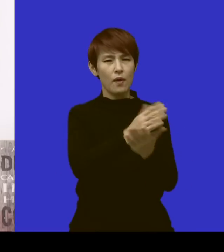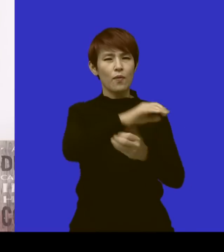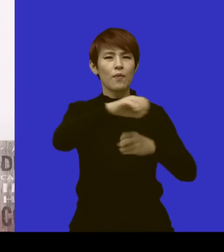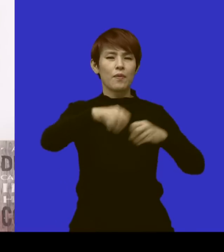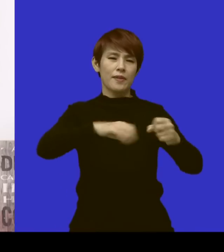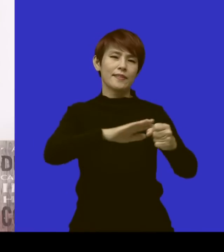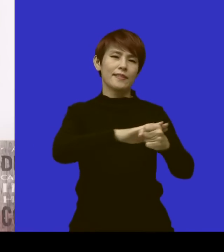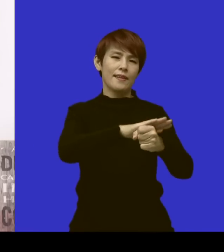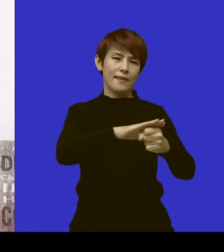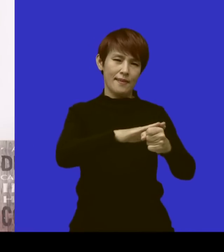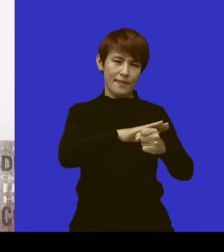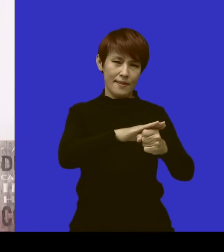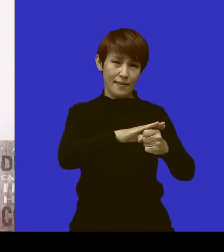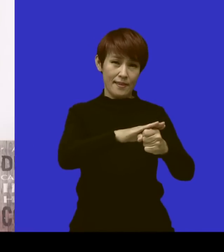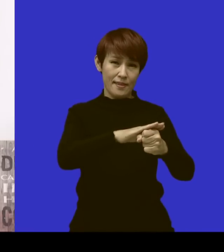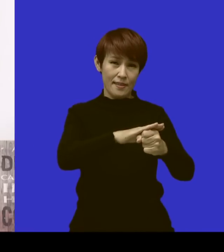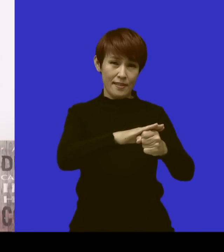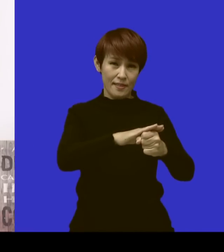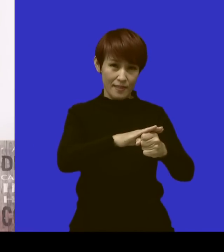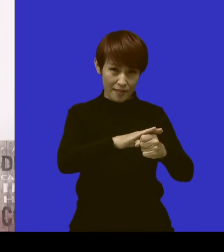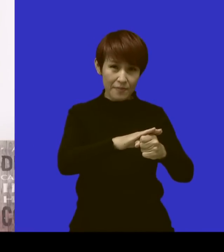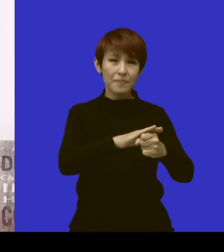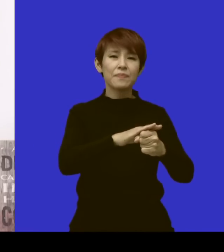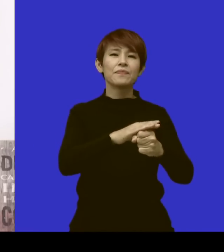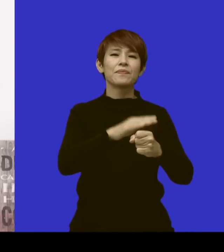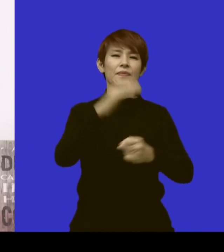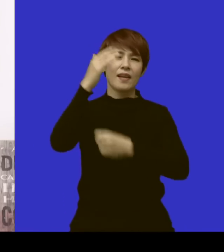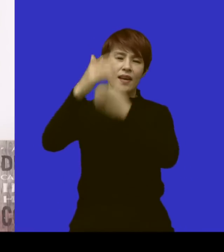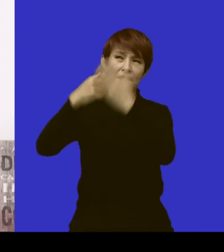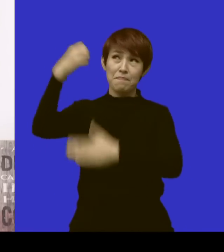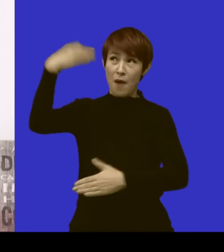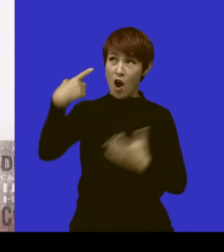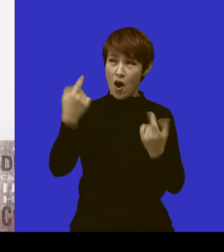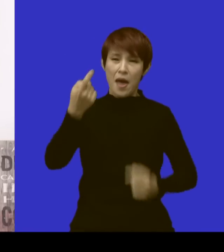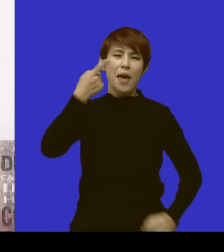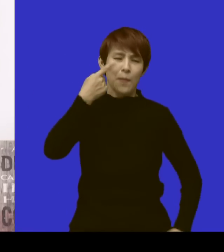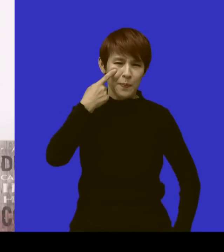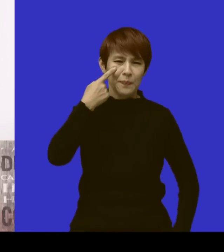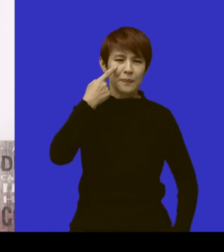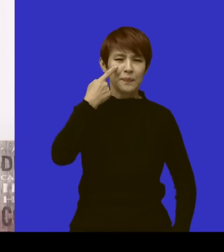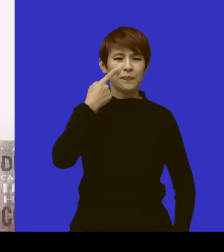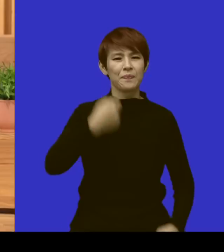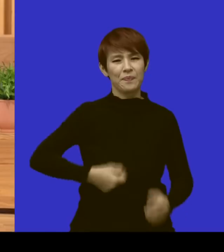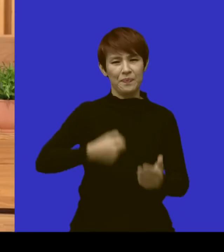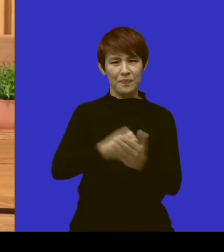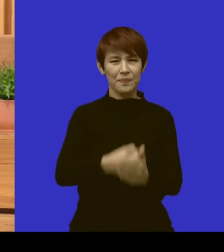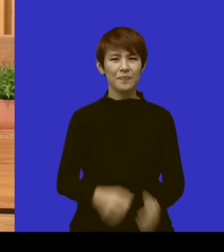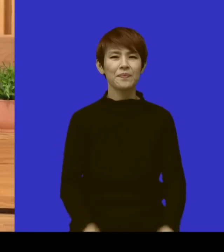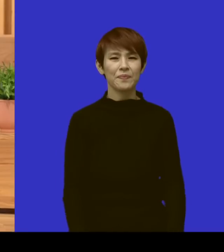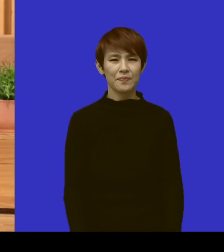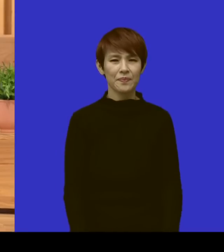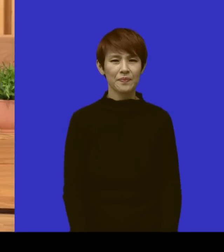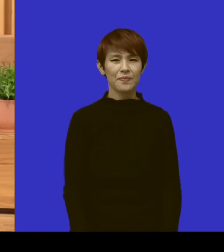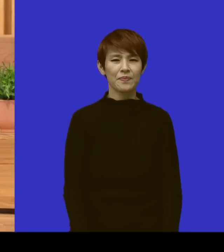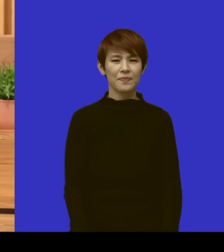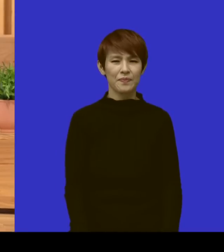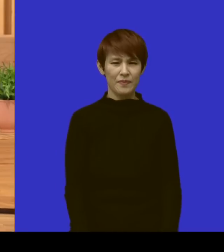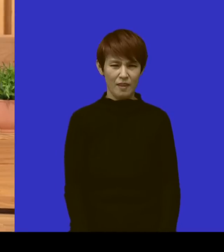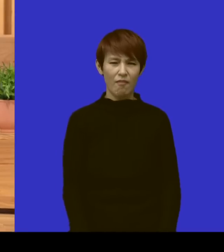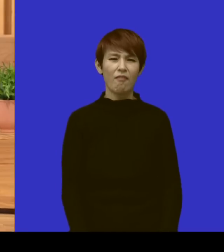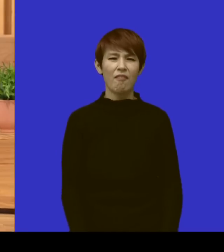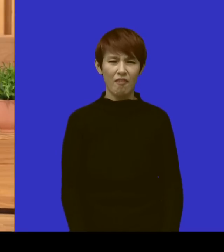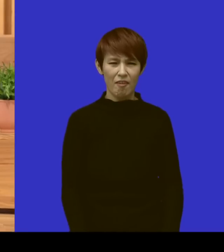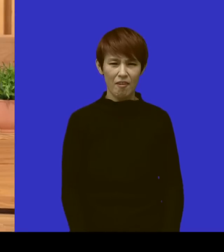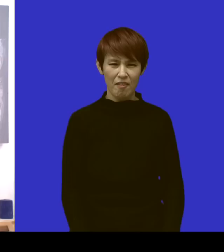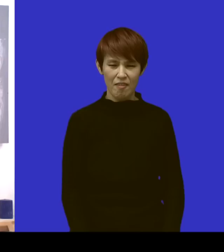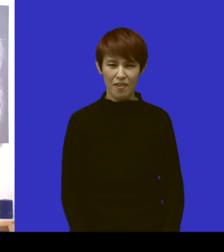사랑하고 덮는 게 하나님이 날 한 것처럼 해보자 라고 생각을 했던 것 같아요. 그래요. 네, 그냥 굉장히 좀 완벽하게